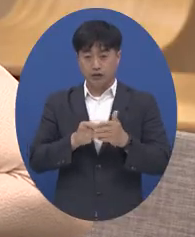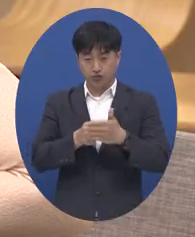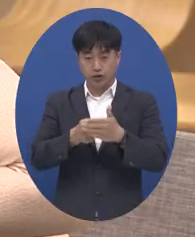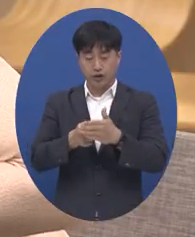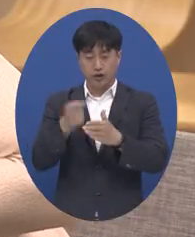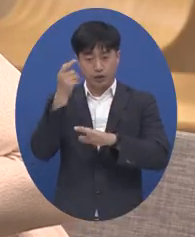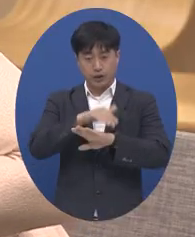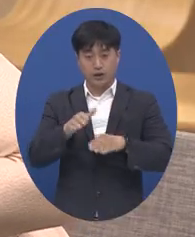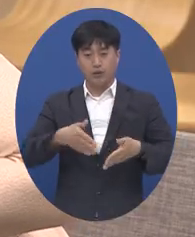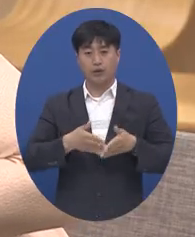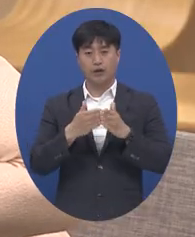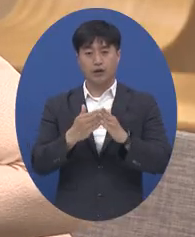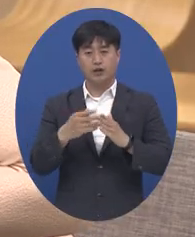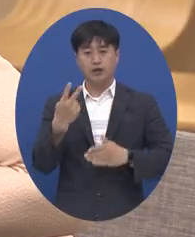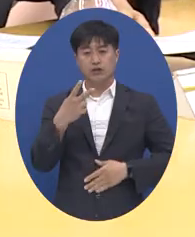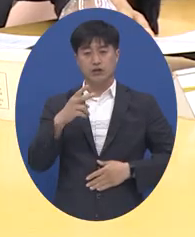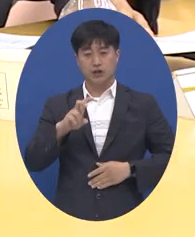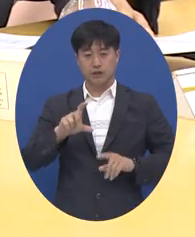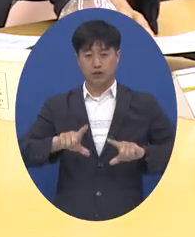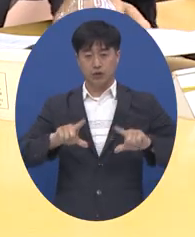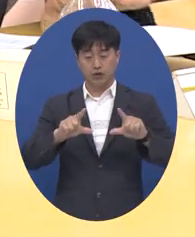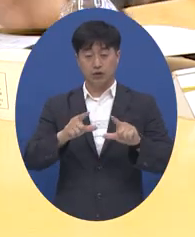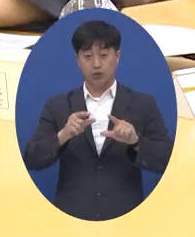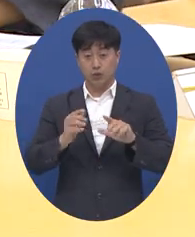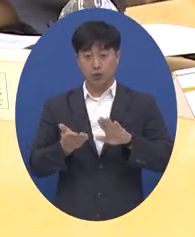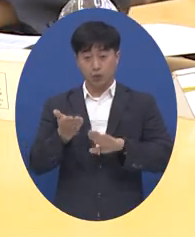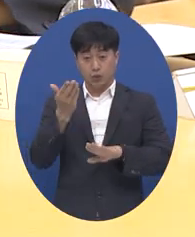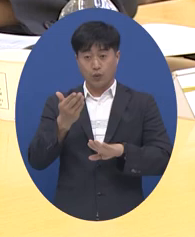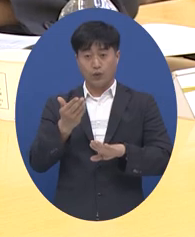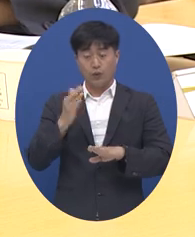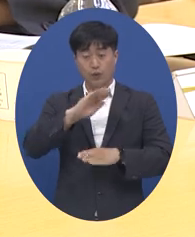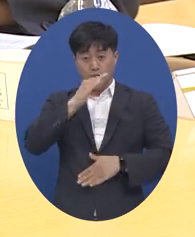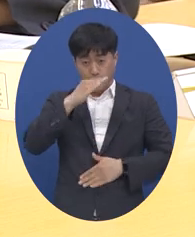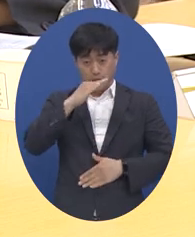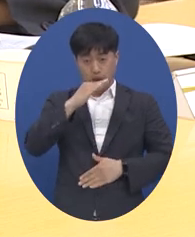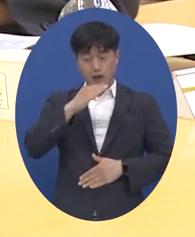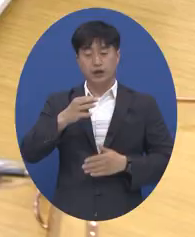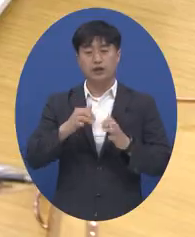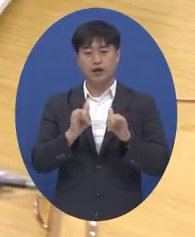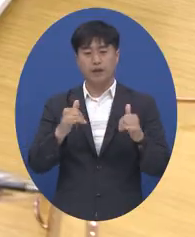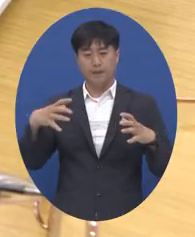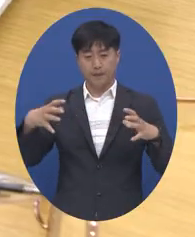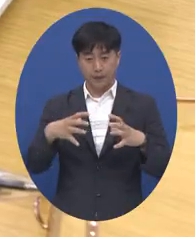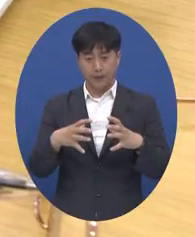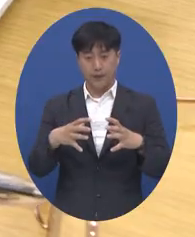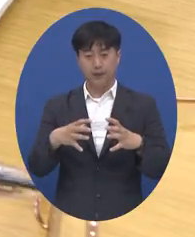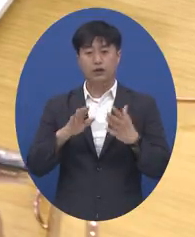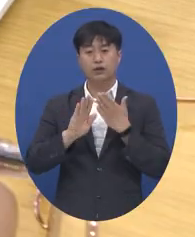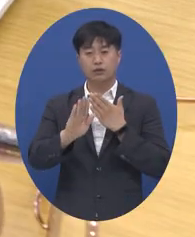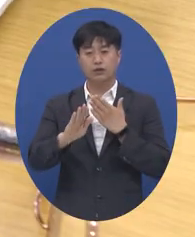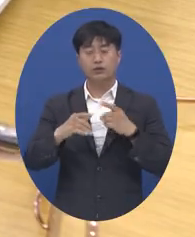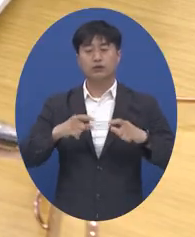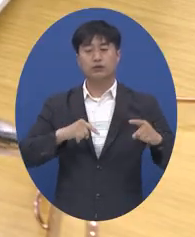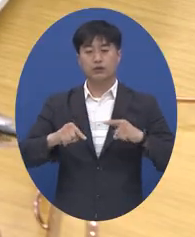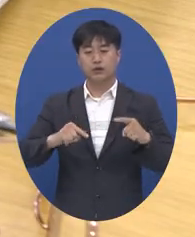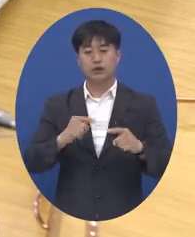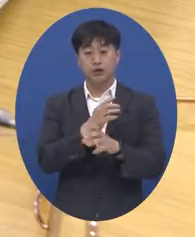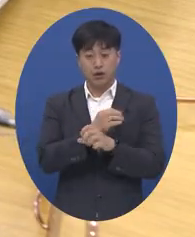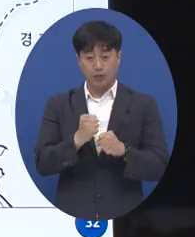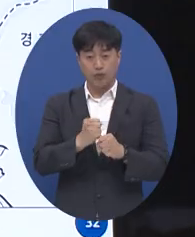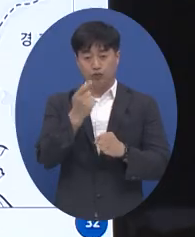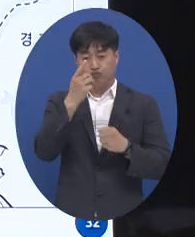추진 계획을 수립해 2020년 초부터 예산과 인력을 확보한 후 지자체 협의,